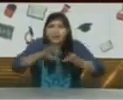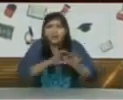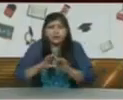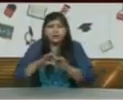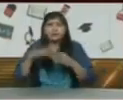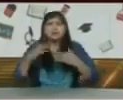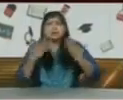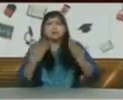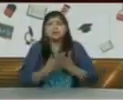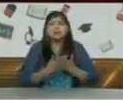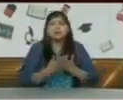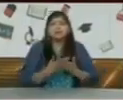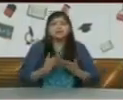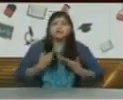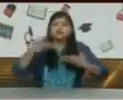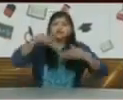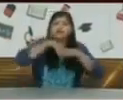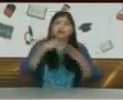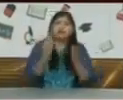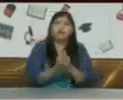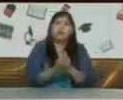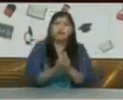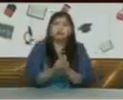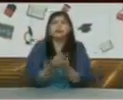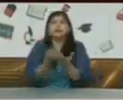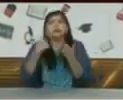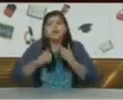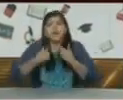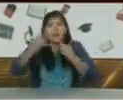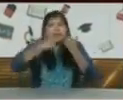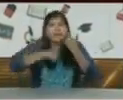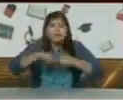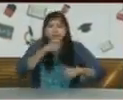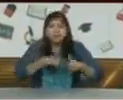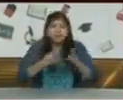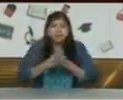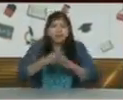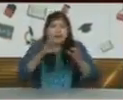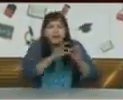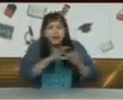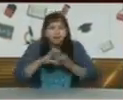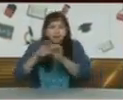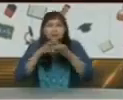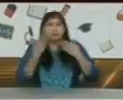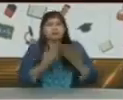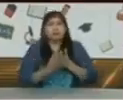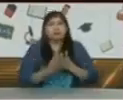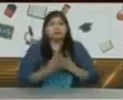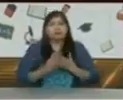यानी इन्वॉल्व, इंटरनलाइज, एसोसिएट और